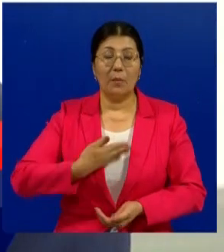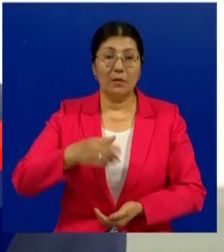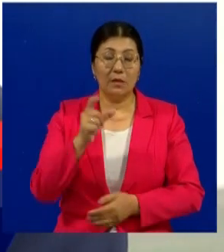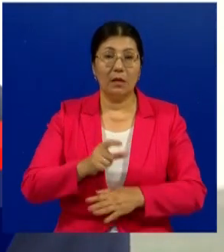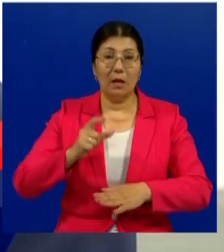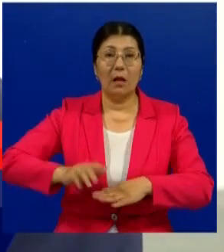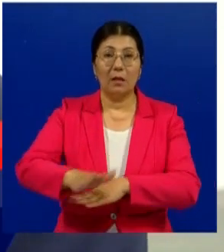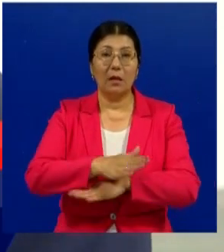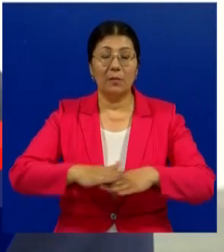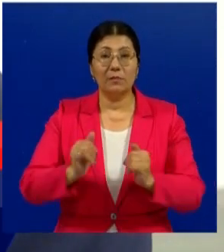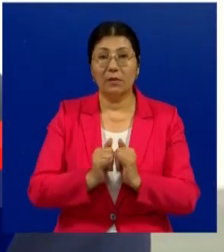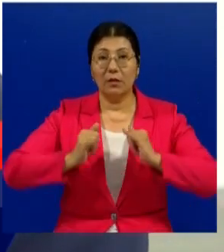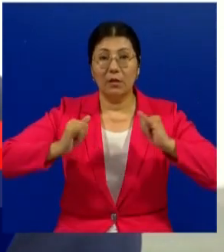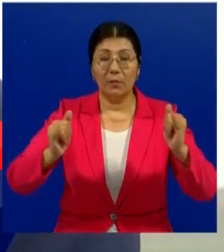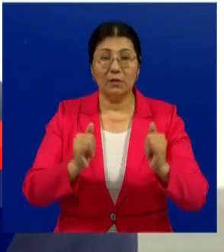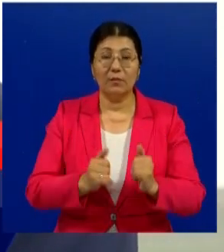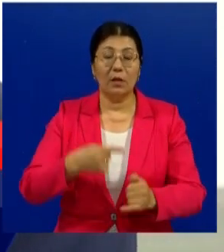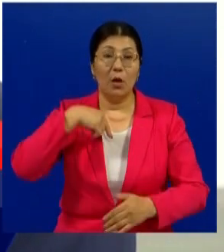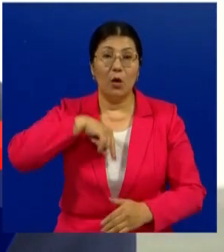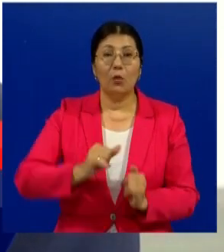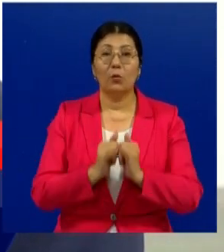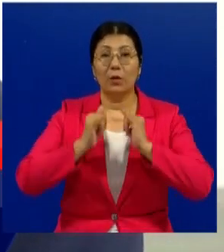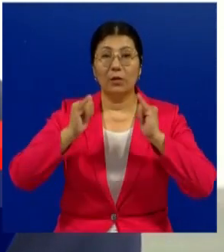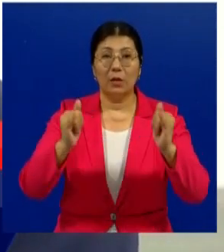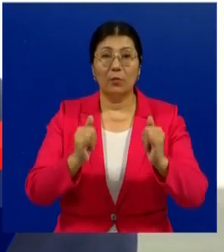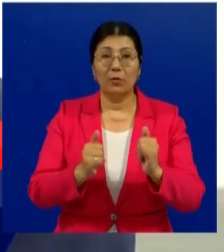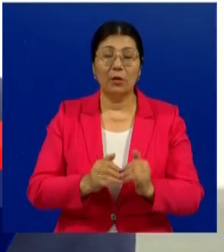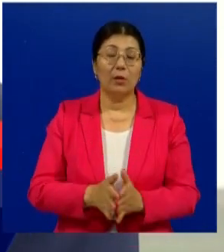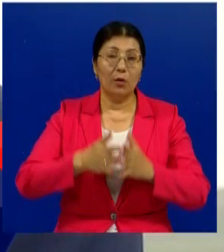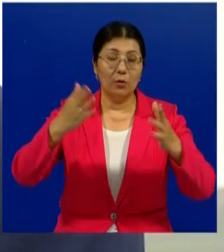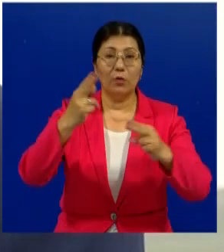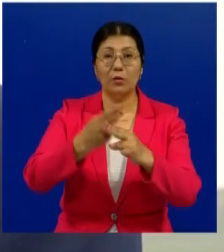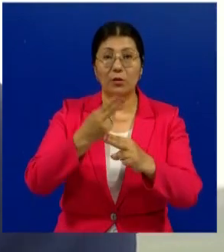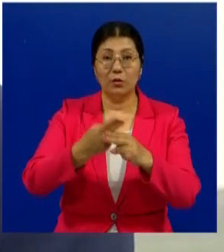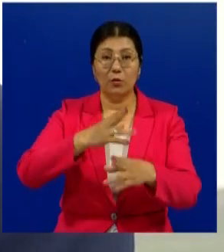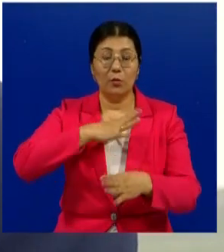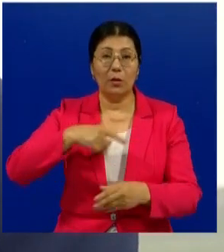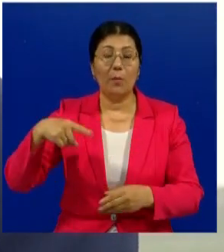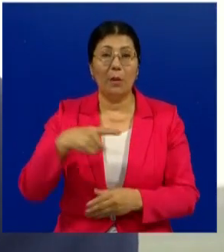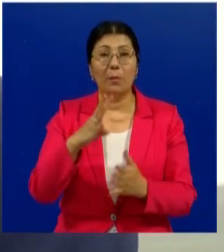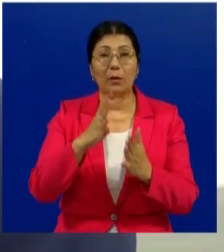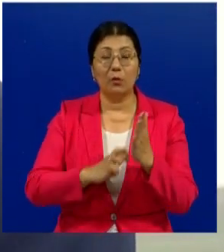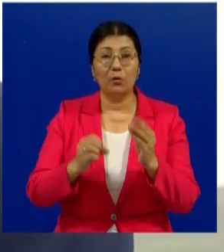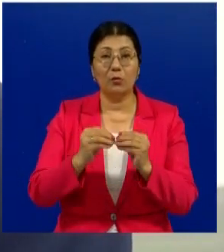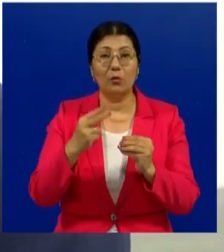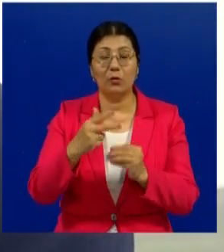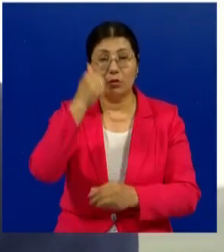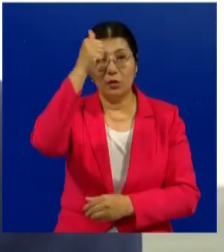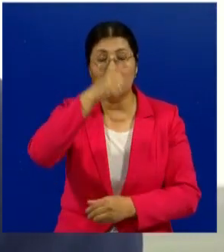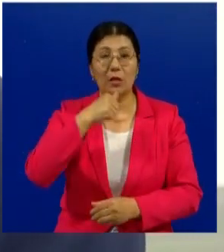халқымыздың демографиялық өсуіне, рухани дамуына үлкен тежеу болды. 1913 жылғы